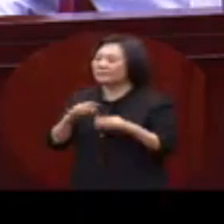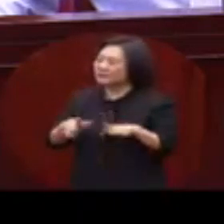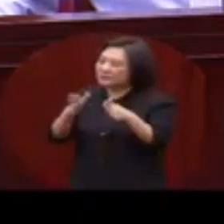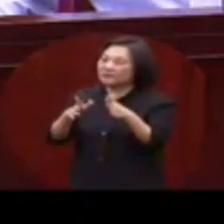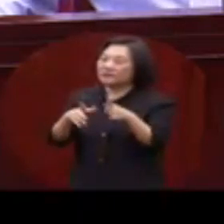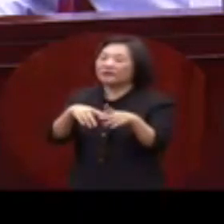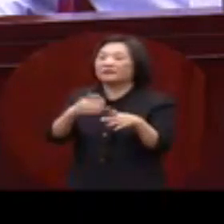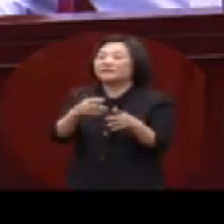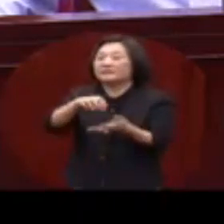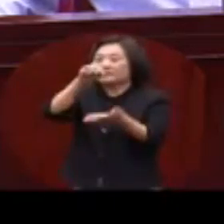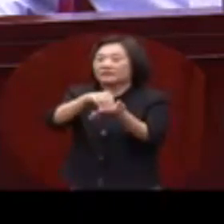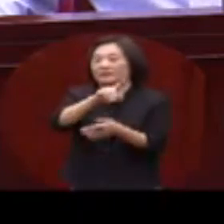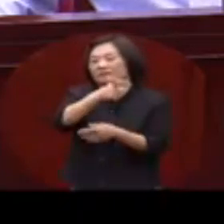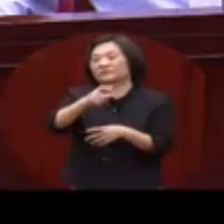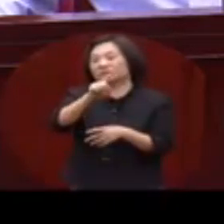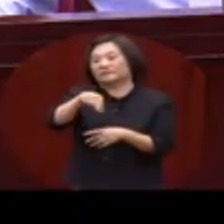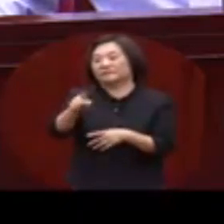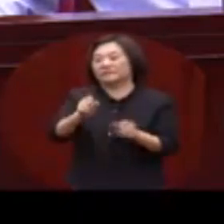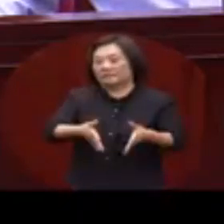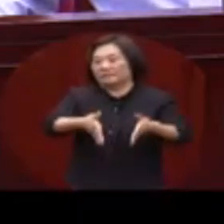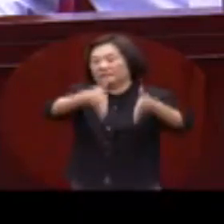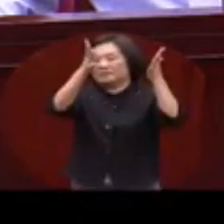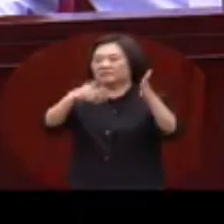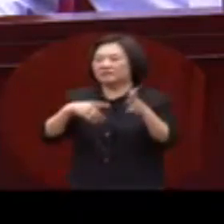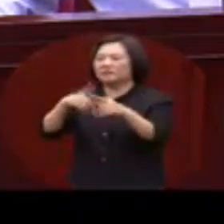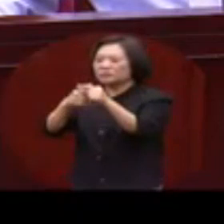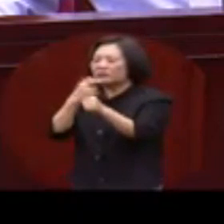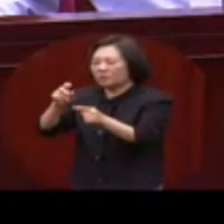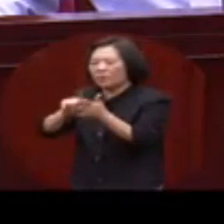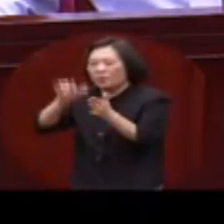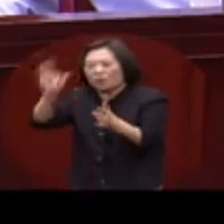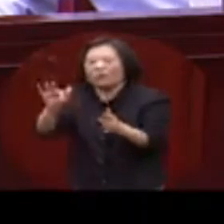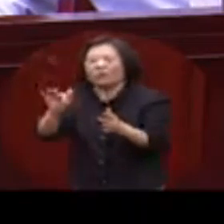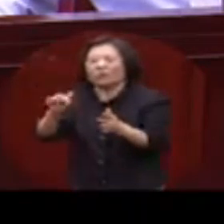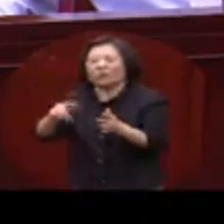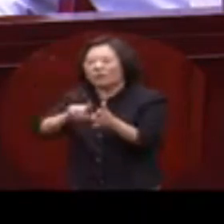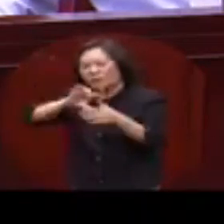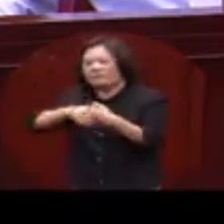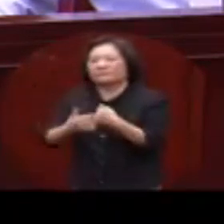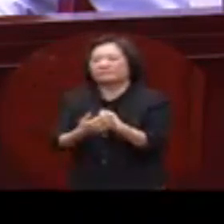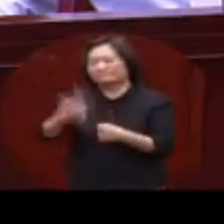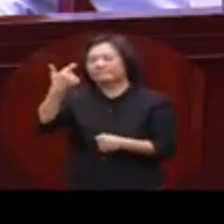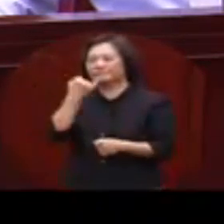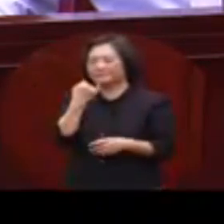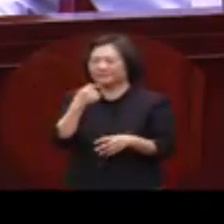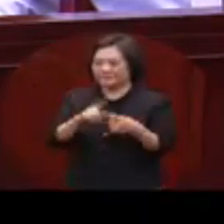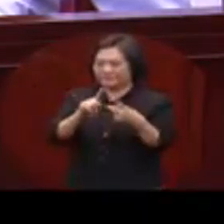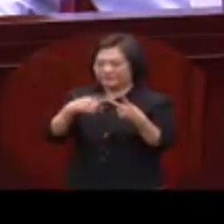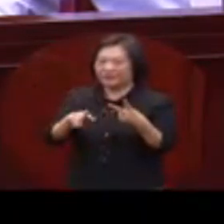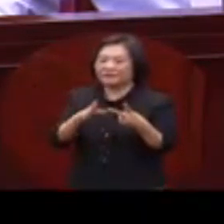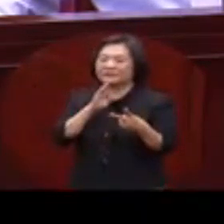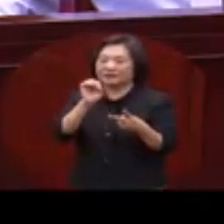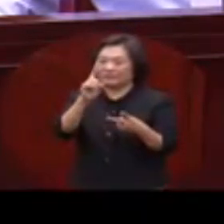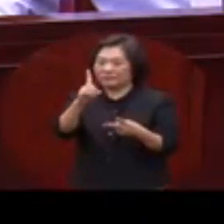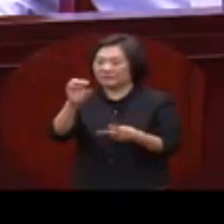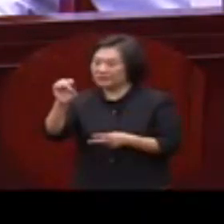双子先要拜托中央动作快一点。我没有预设立场，这直接喊话，你快就好，看怎么决定。那这个E1 E2 哈，